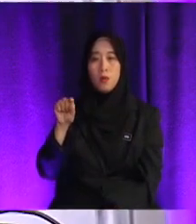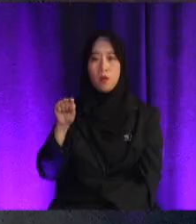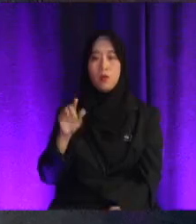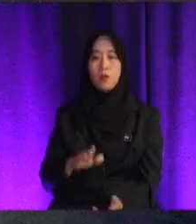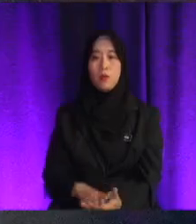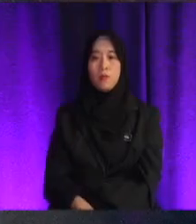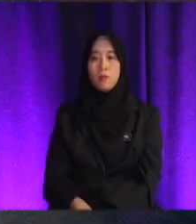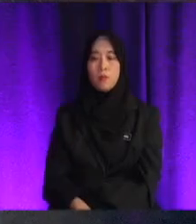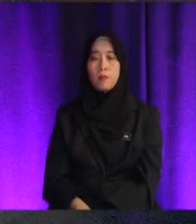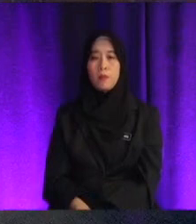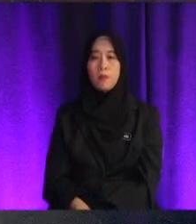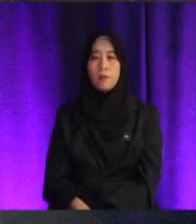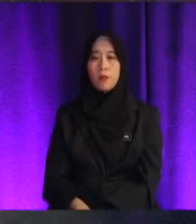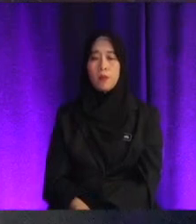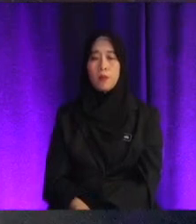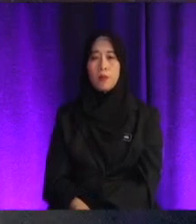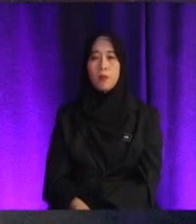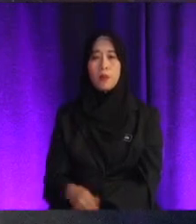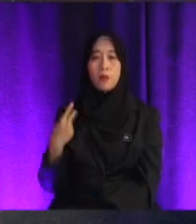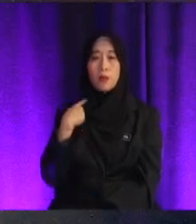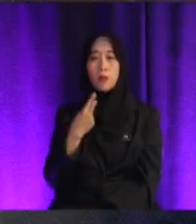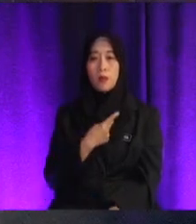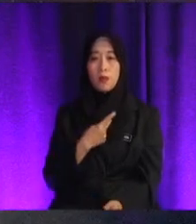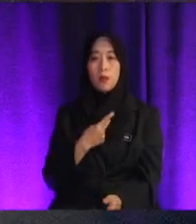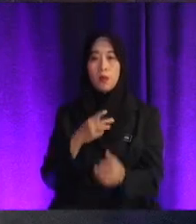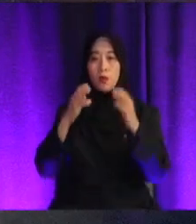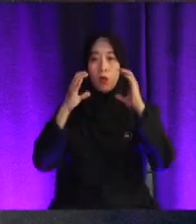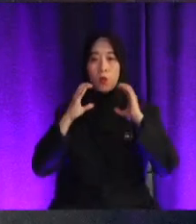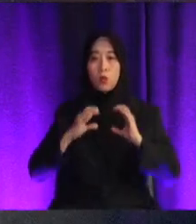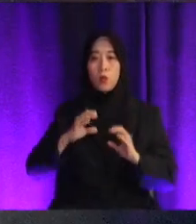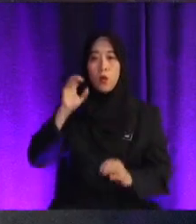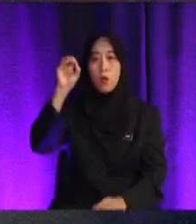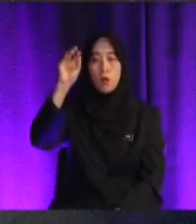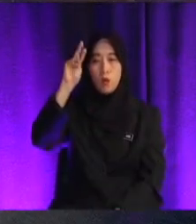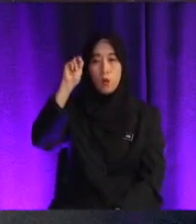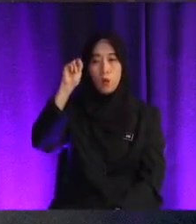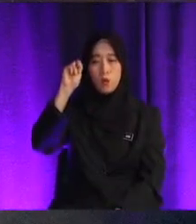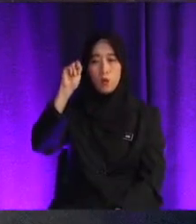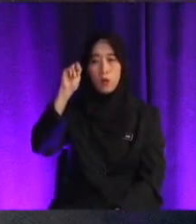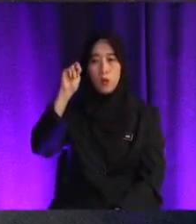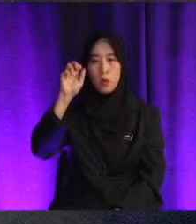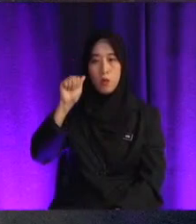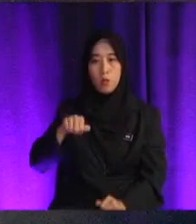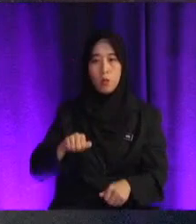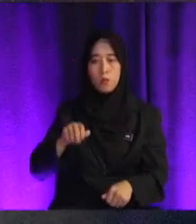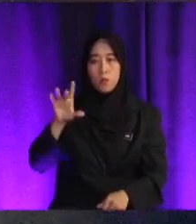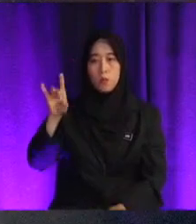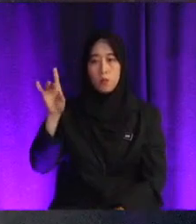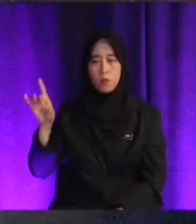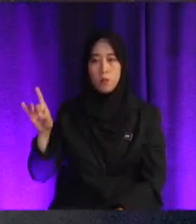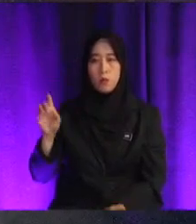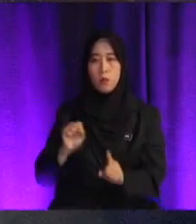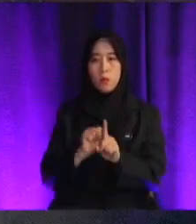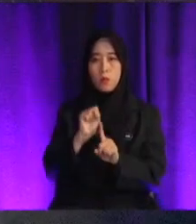lentok ya. Okey, baik. Kita nak try yang on pula. Keadaan on pula. Okey. Okey. So, Akmal boleh pilih sama ada suhu yang mana Akmal